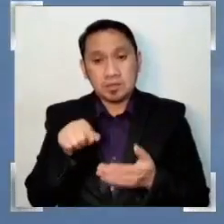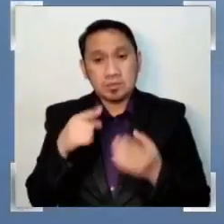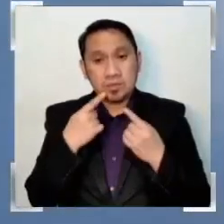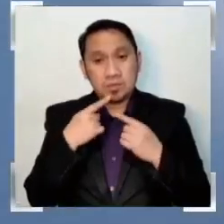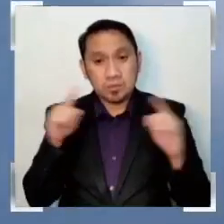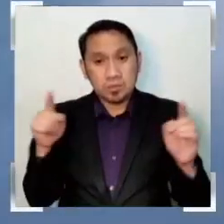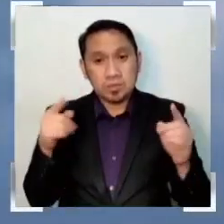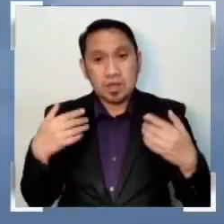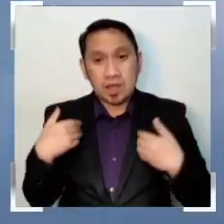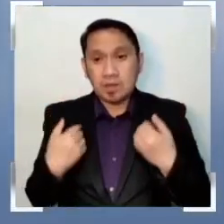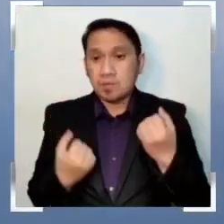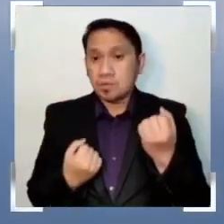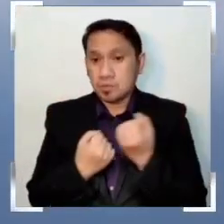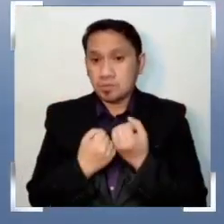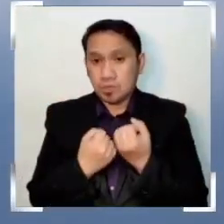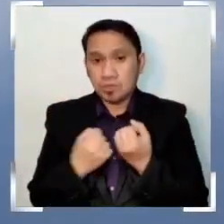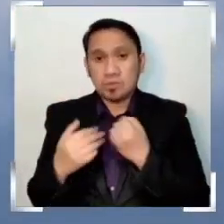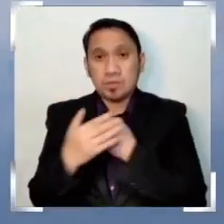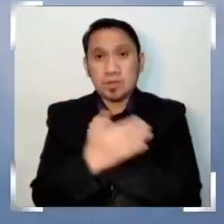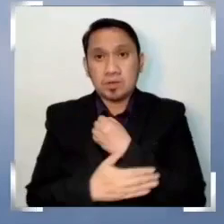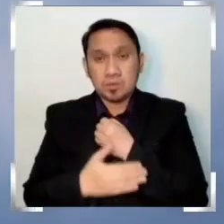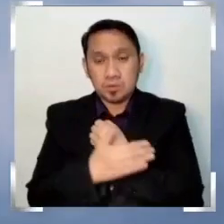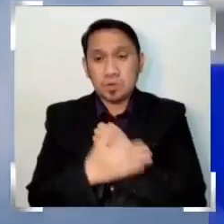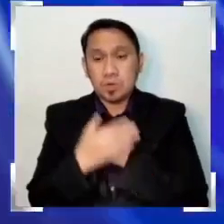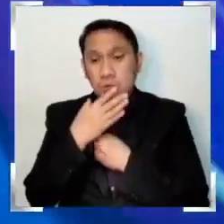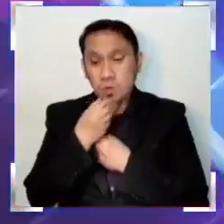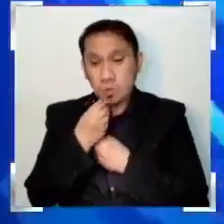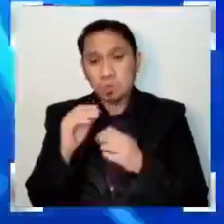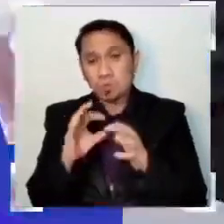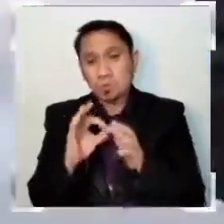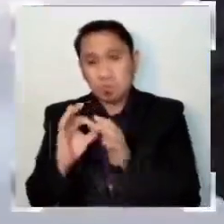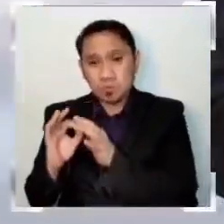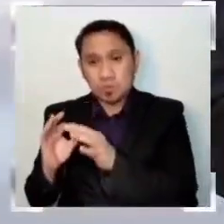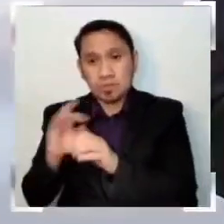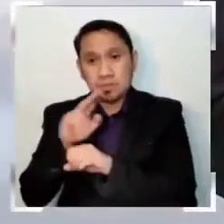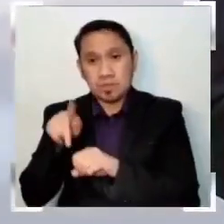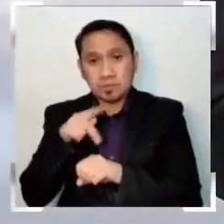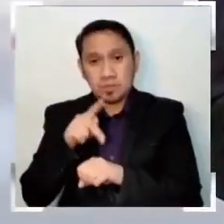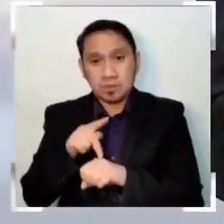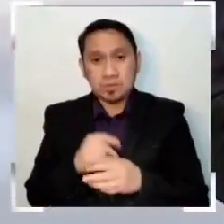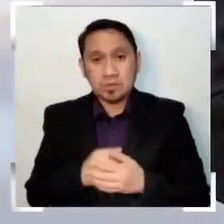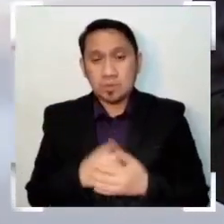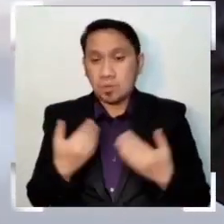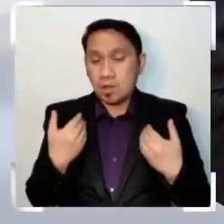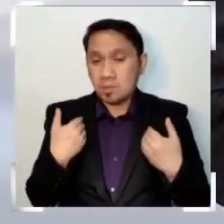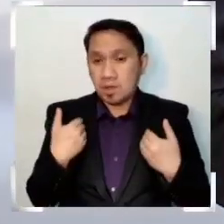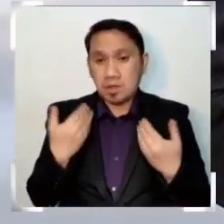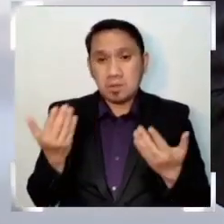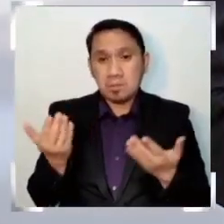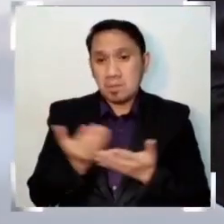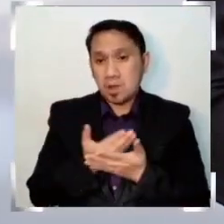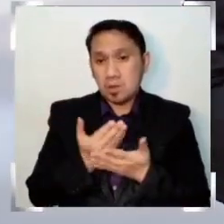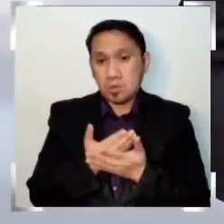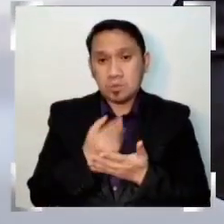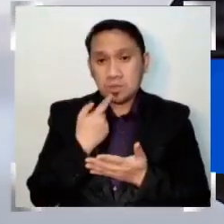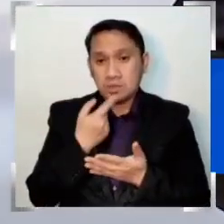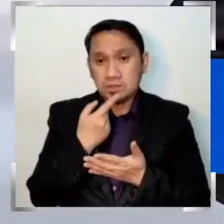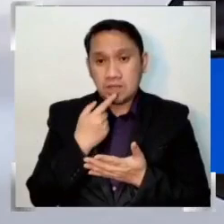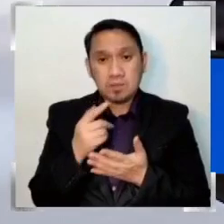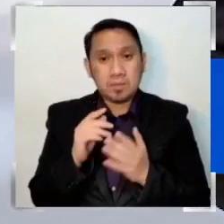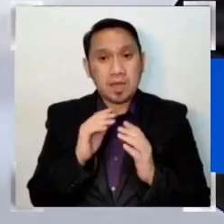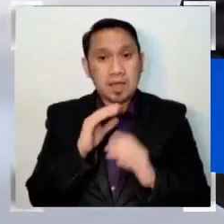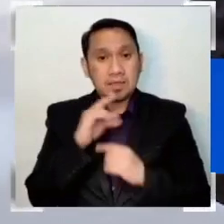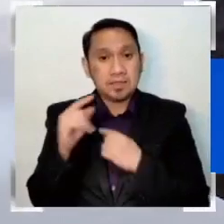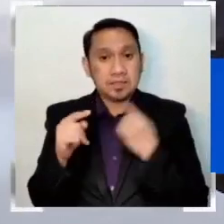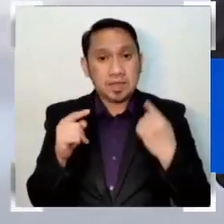suporta na mga bansang pumapanig sa Pilipinas. Wala pang bagong pahayag ang Chinese Embassy sa Pilipinas kaugnay sa mga nasabing ito na